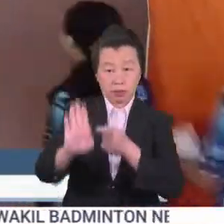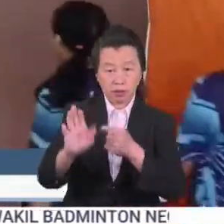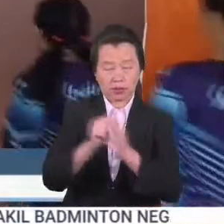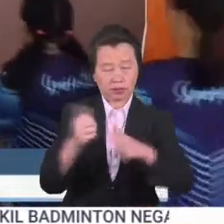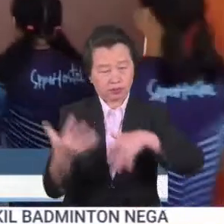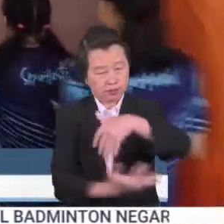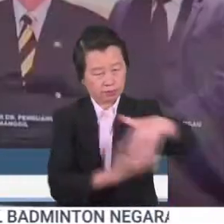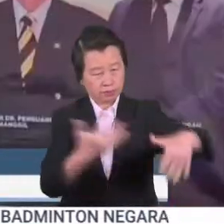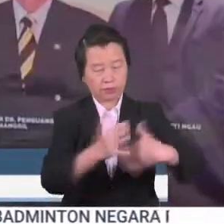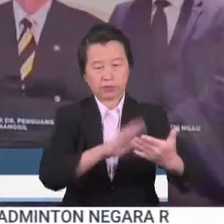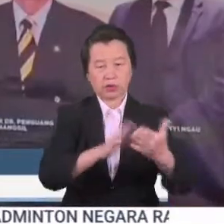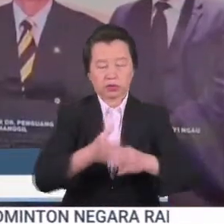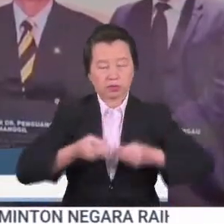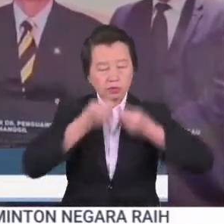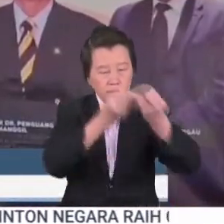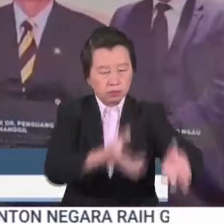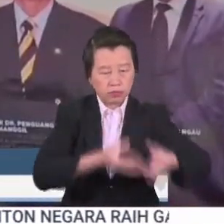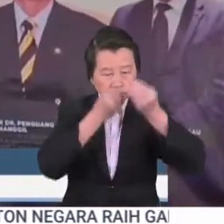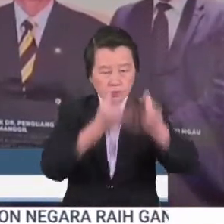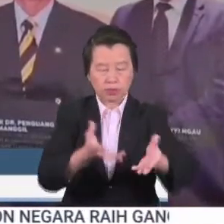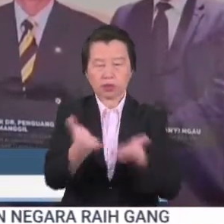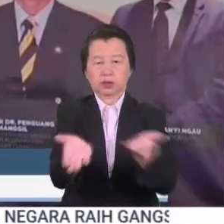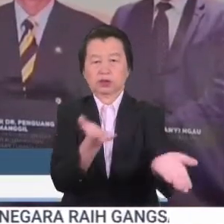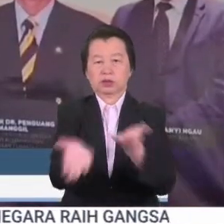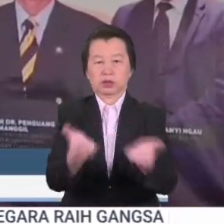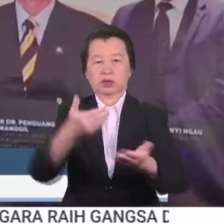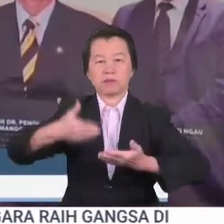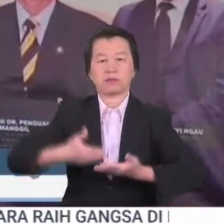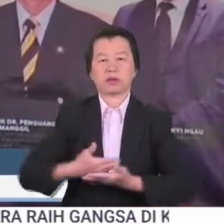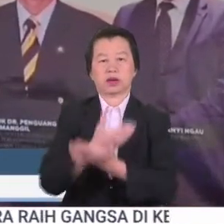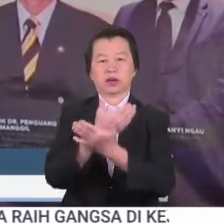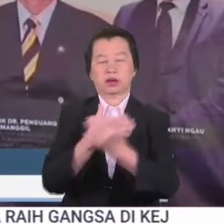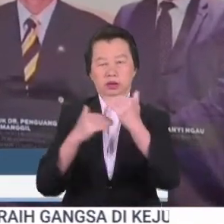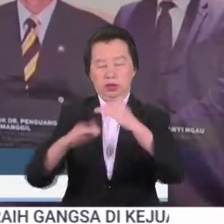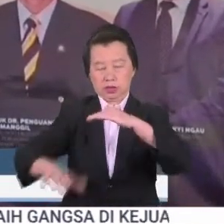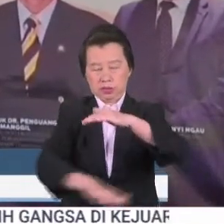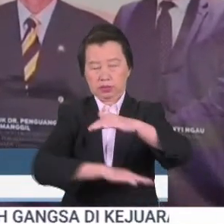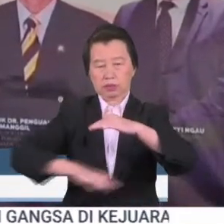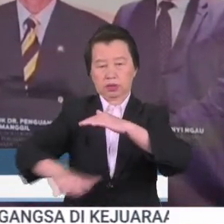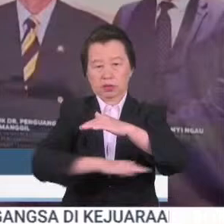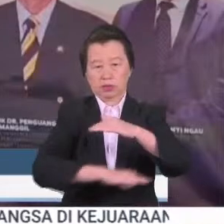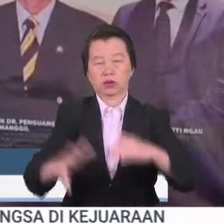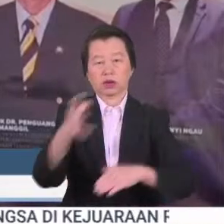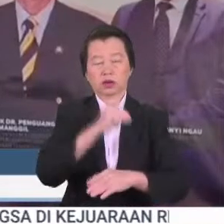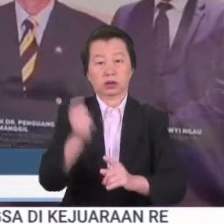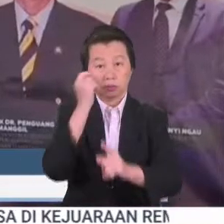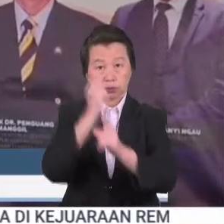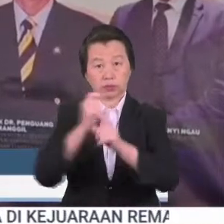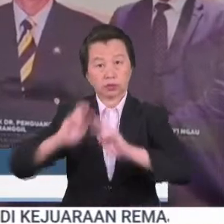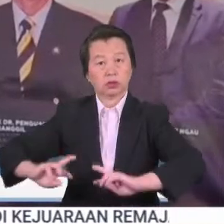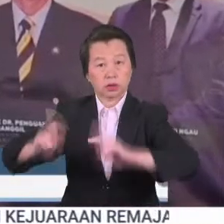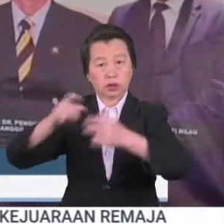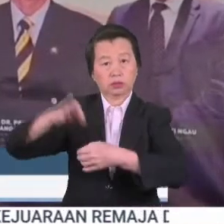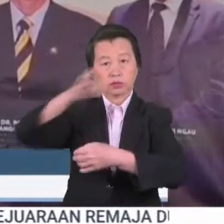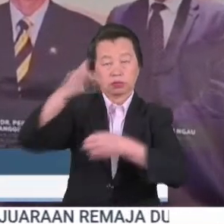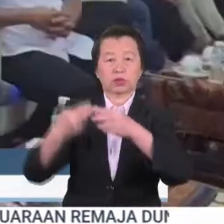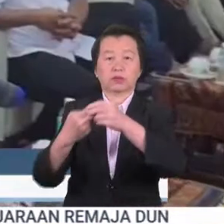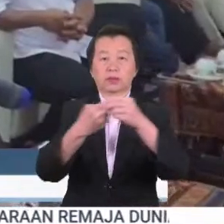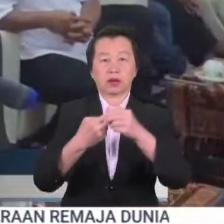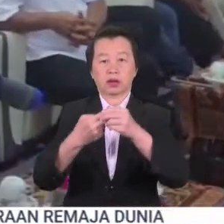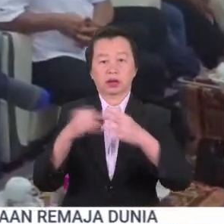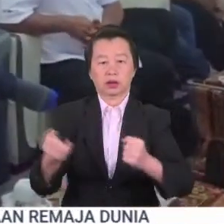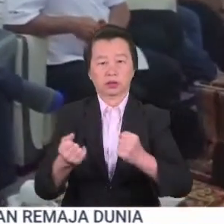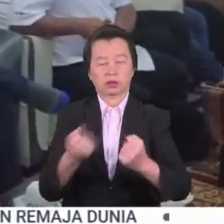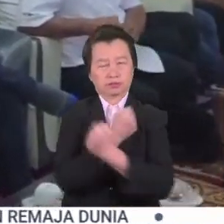menyantuni komuniti dengan memberi informasi dan perkhidmatan yang terkini di peringkat akad rumbi Ia juga bertujuan Meningkatkan semangat perpaduan dan